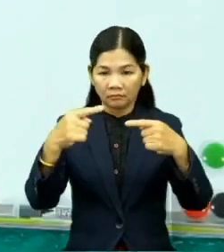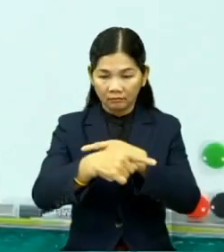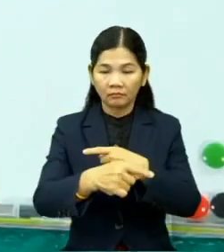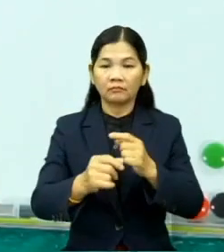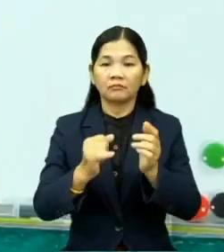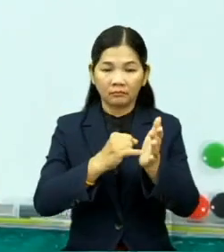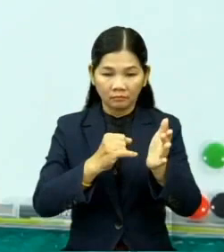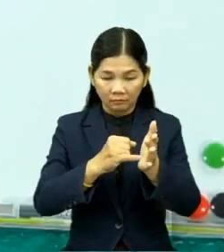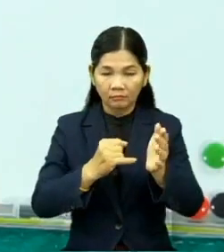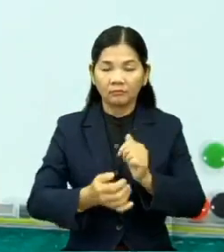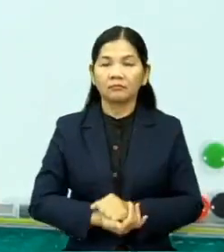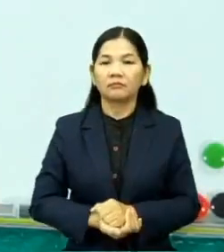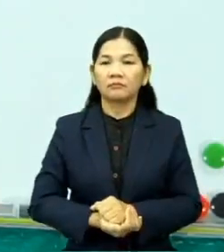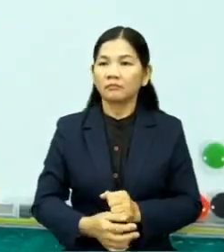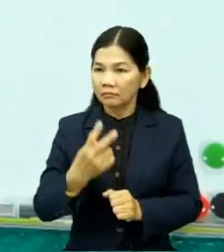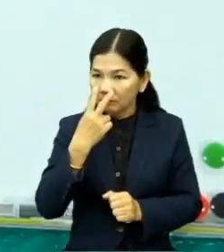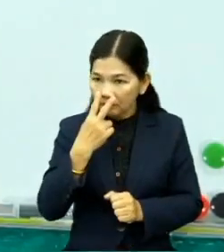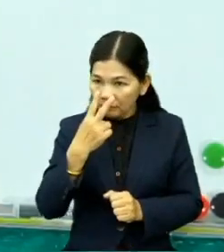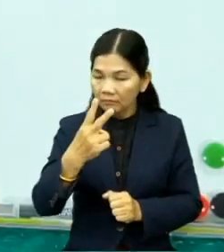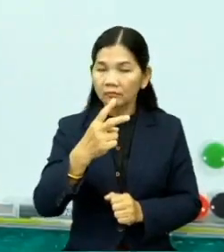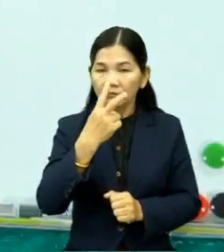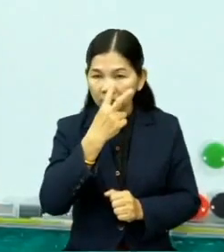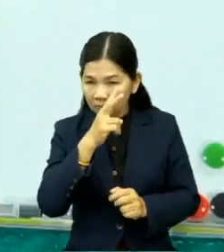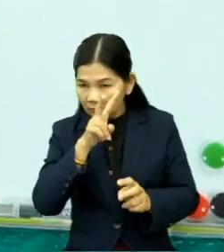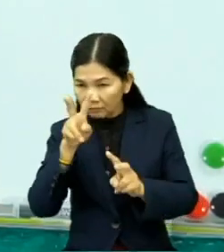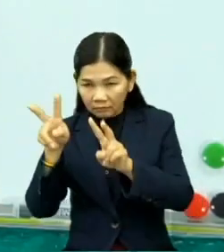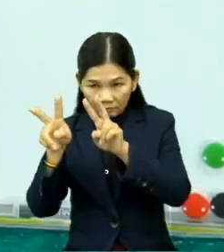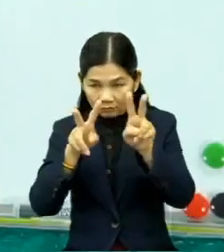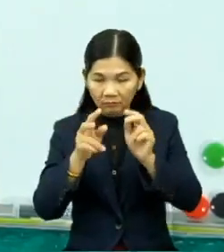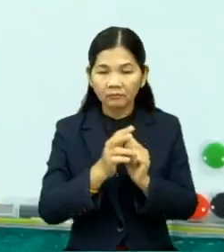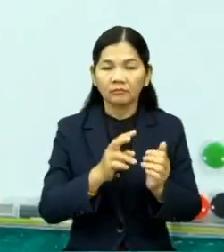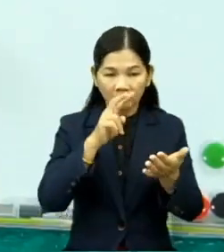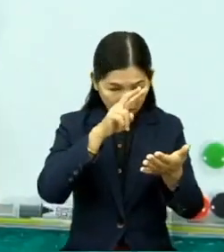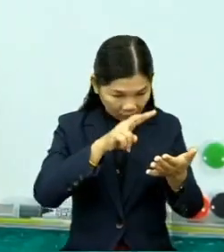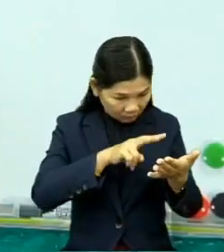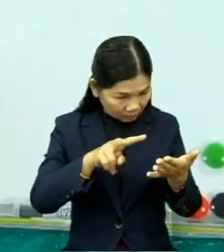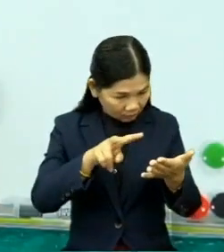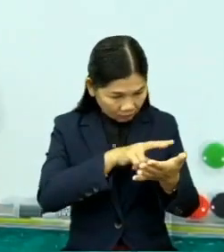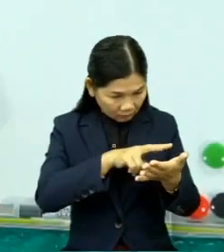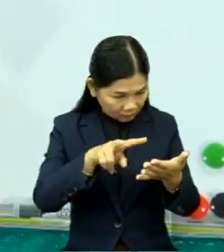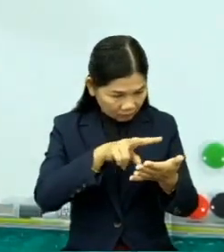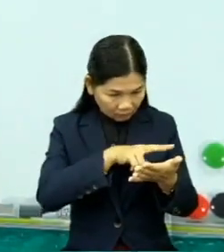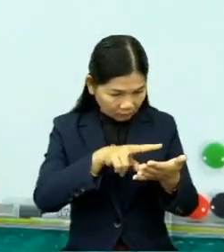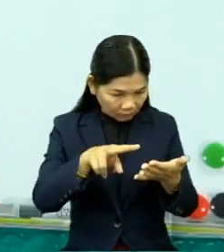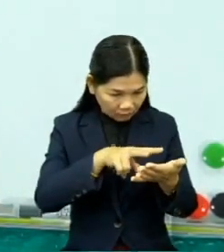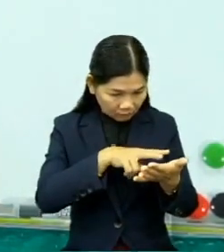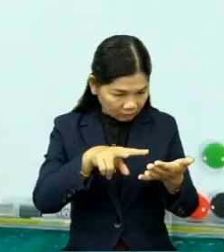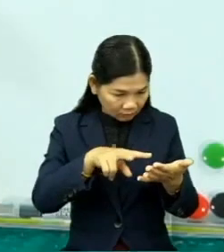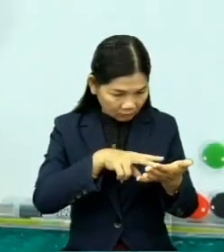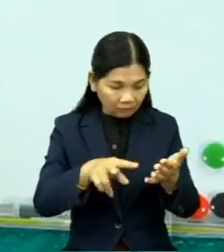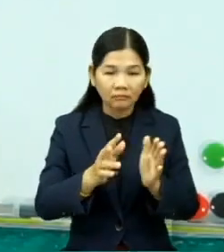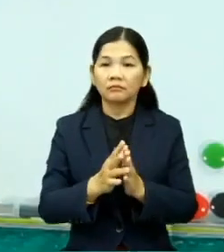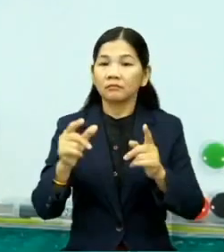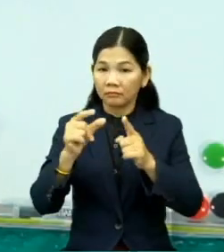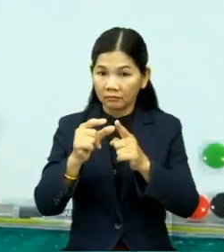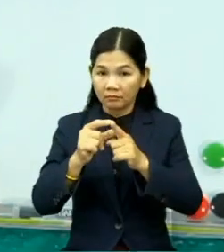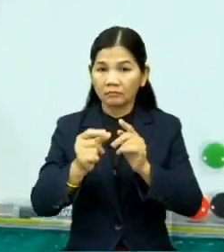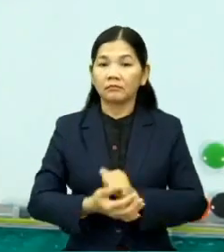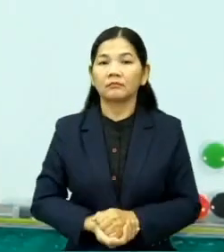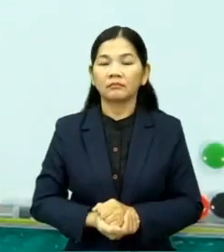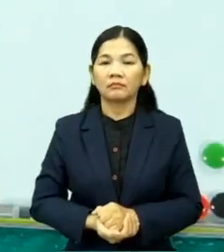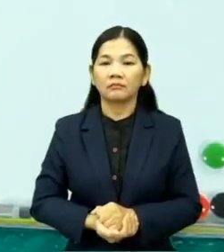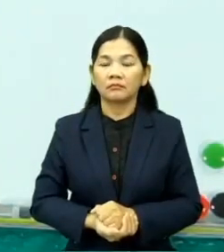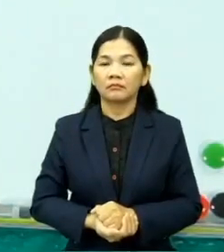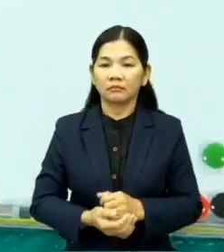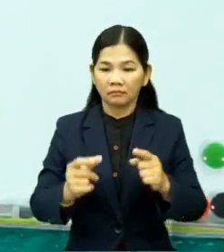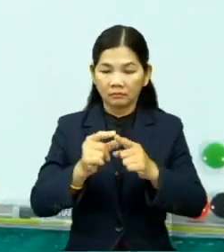ម្ពនឹងពាក្យងាយចាអញ្ចឹងកូនសង្កេតមើលទាំងអស់គ្នាឲ្យកូនរកណាកូនណាកូនរកមើលតើពាក្យណាទៅចា